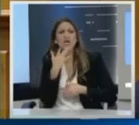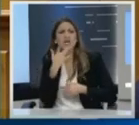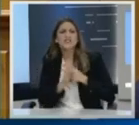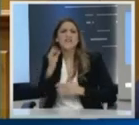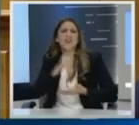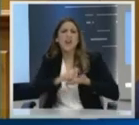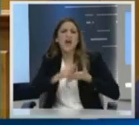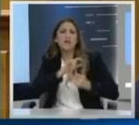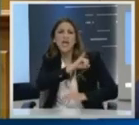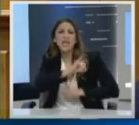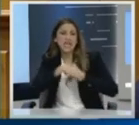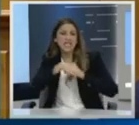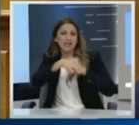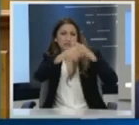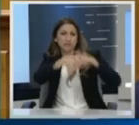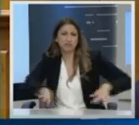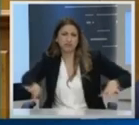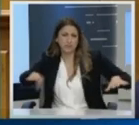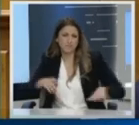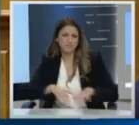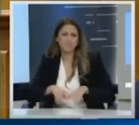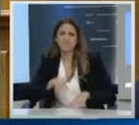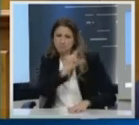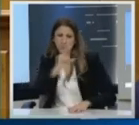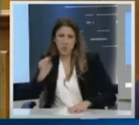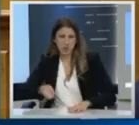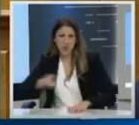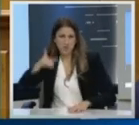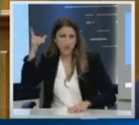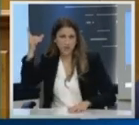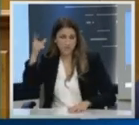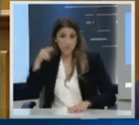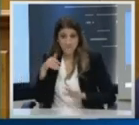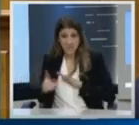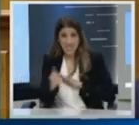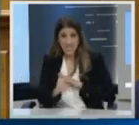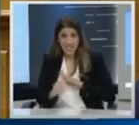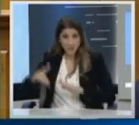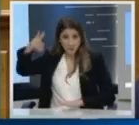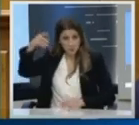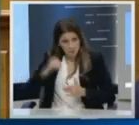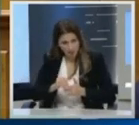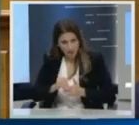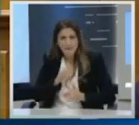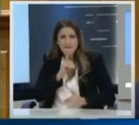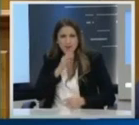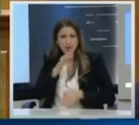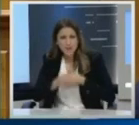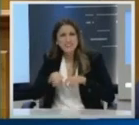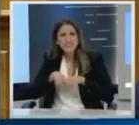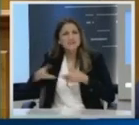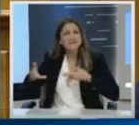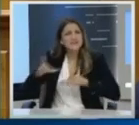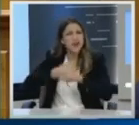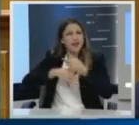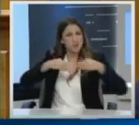χρυσαυγίτες στον διαδικτυακό τους τόπο, βγήκατε εσείς και αφού επαναλάβατε την αθλειότητα περί